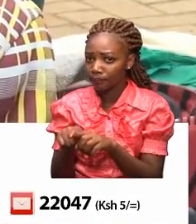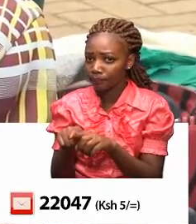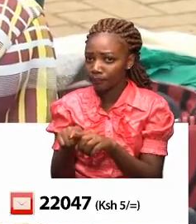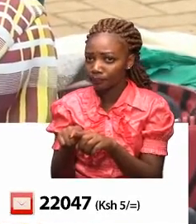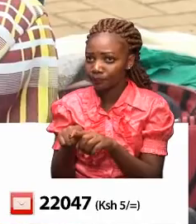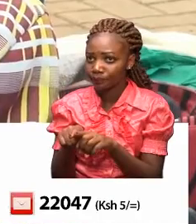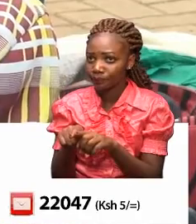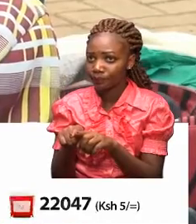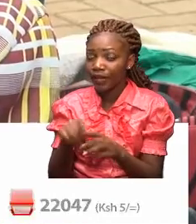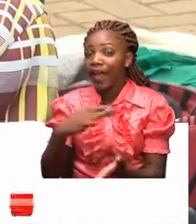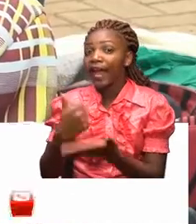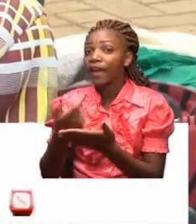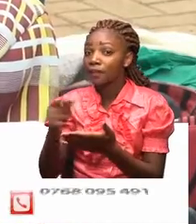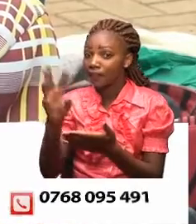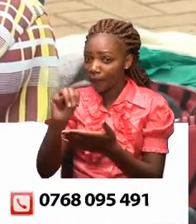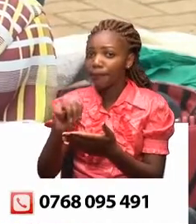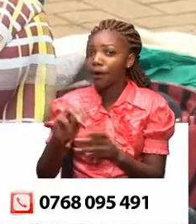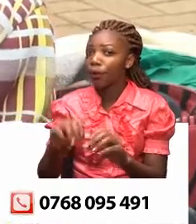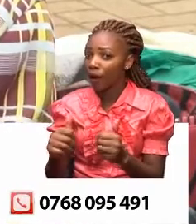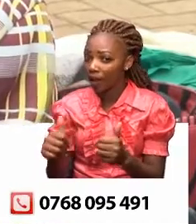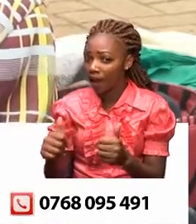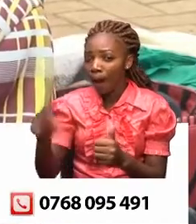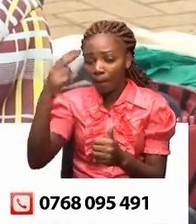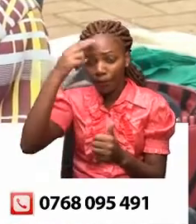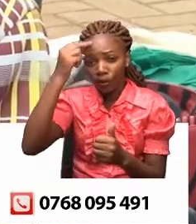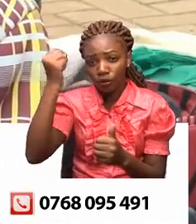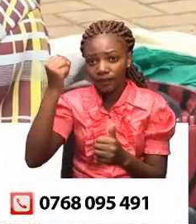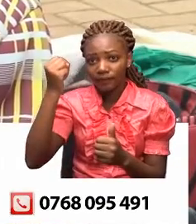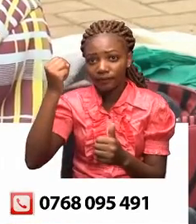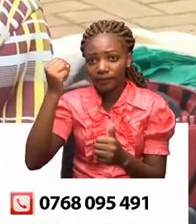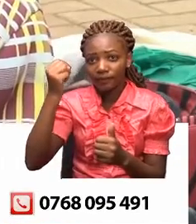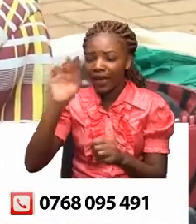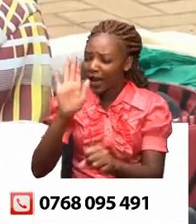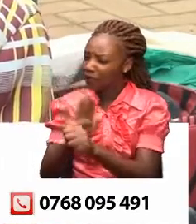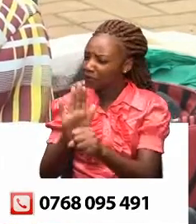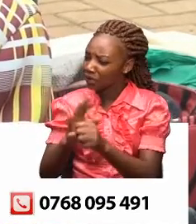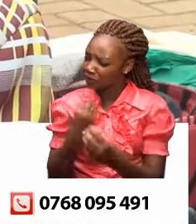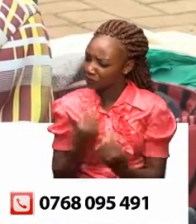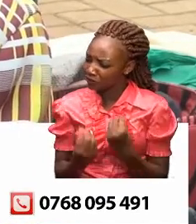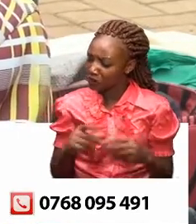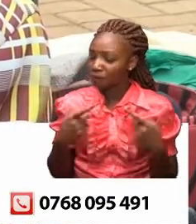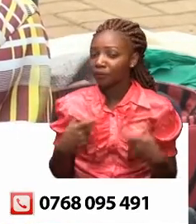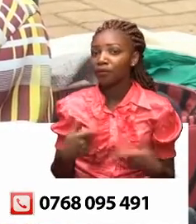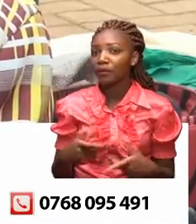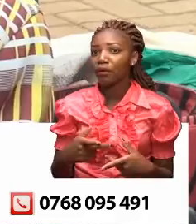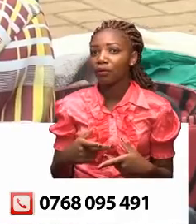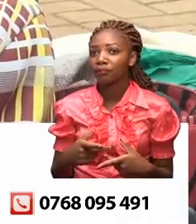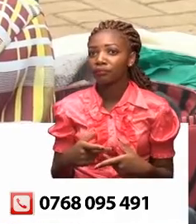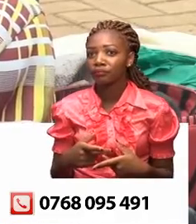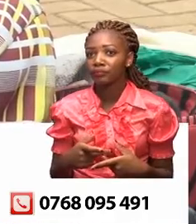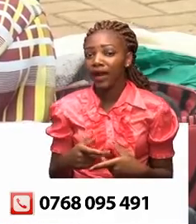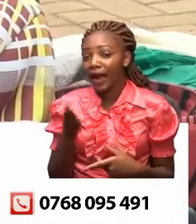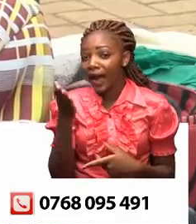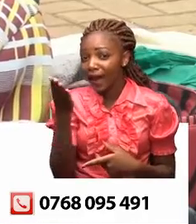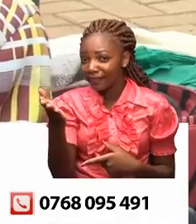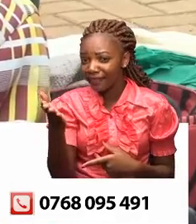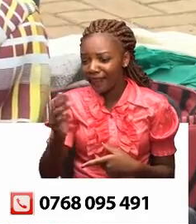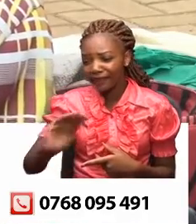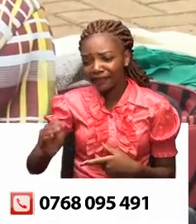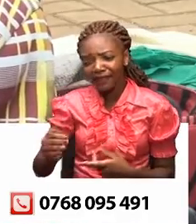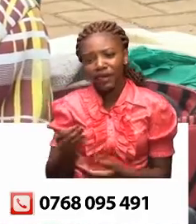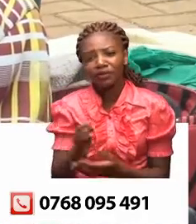kupata vile wanasaidika vizuri, manake bado wengi ukiona bado wengi wako katika ma street